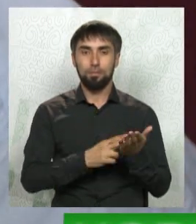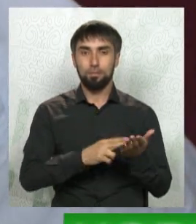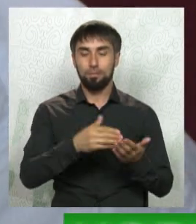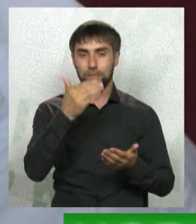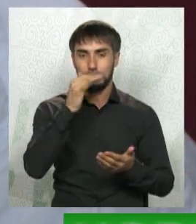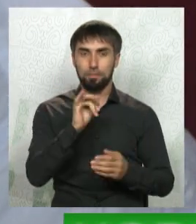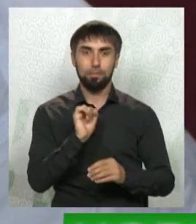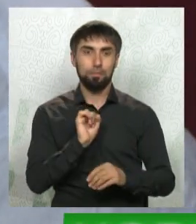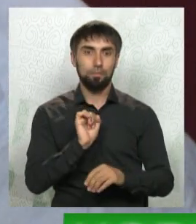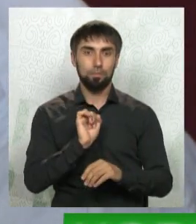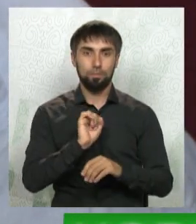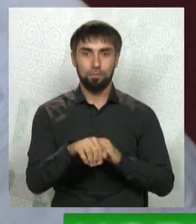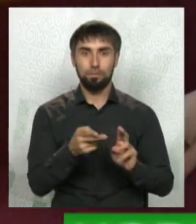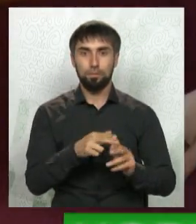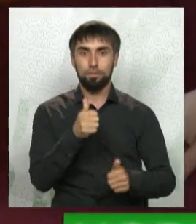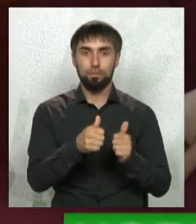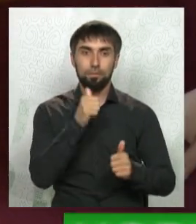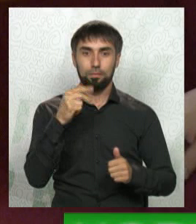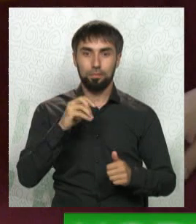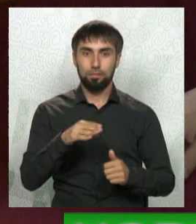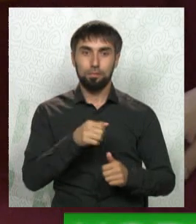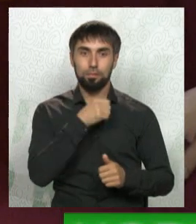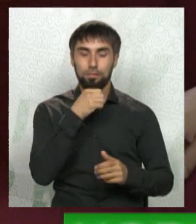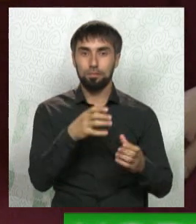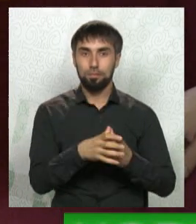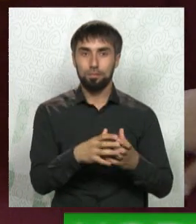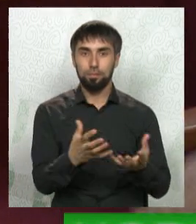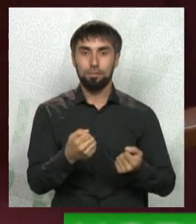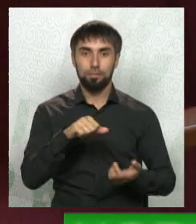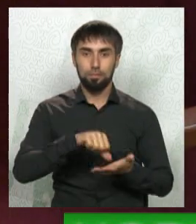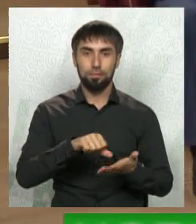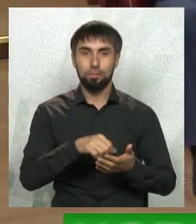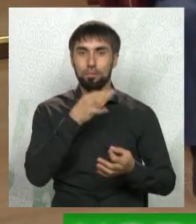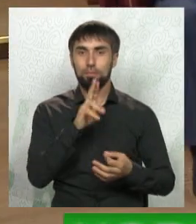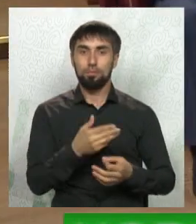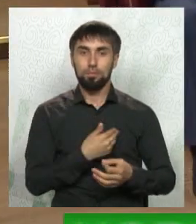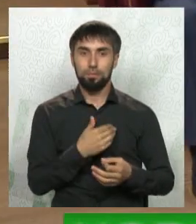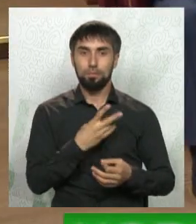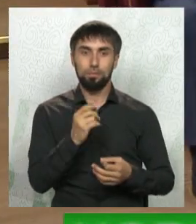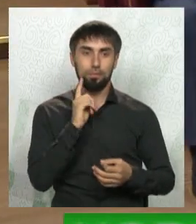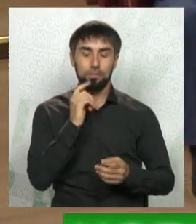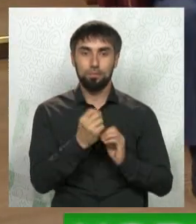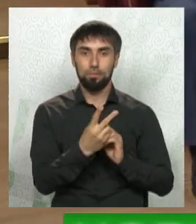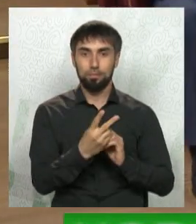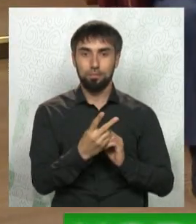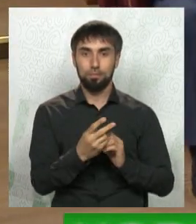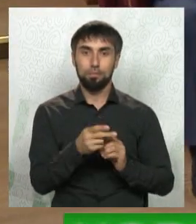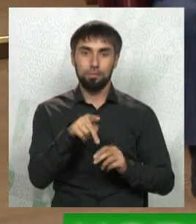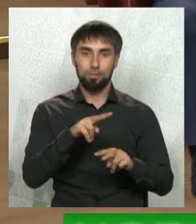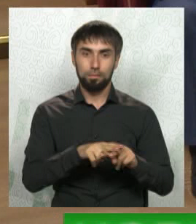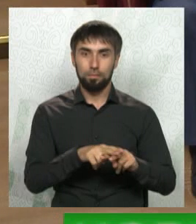и победителей конкурса прошлых лет. В старшей же группе принимают участие любой желающий не моложе 12.